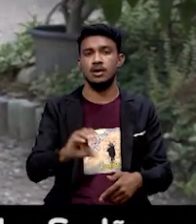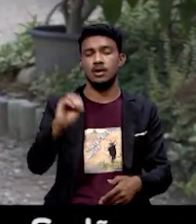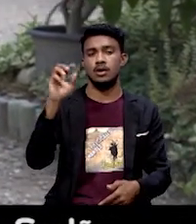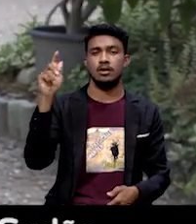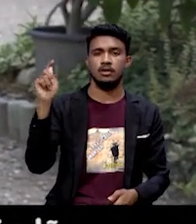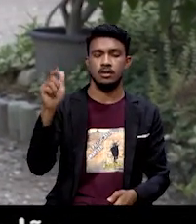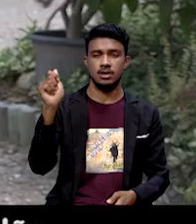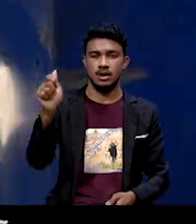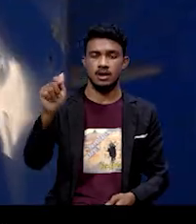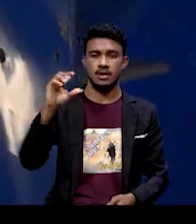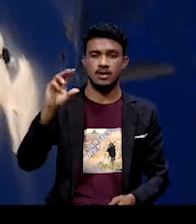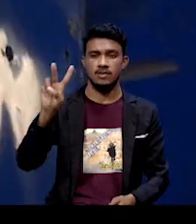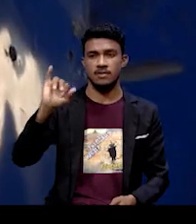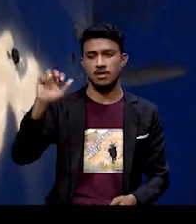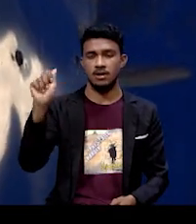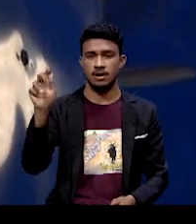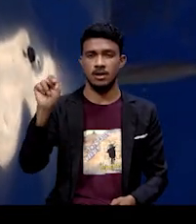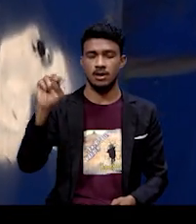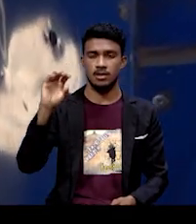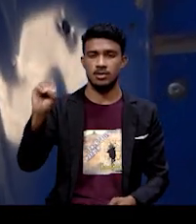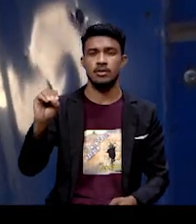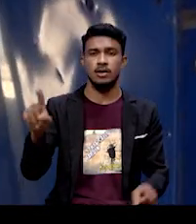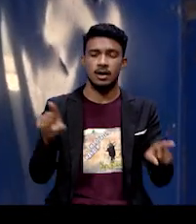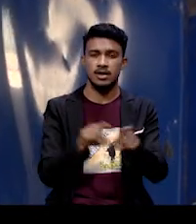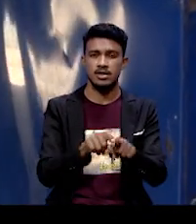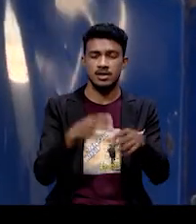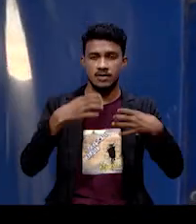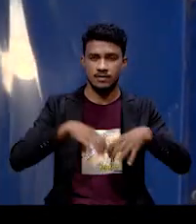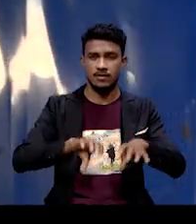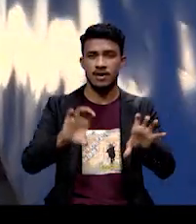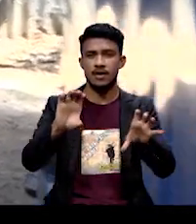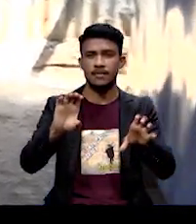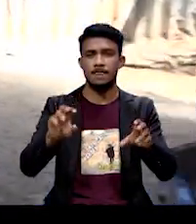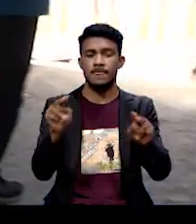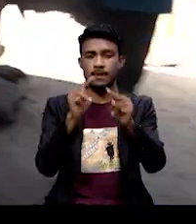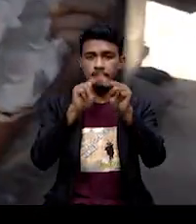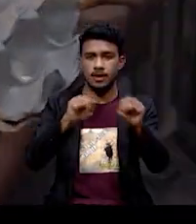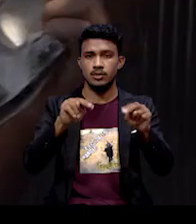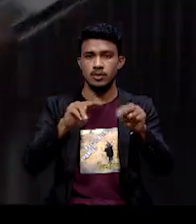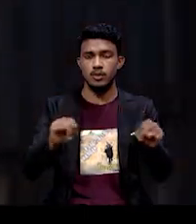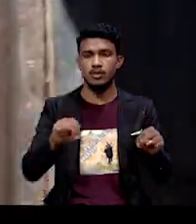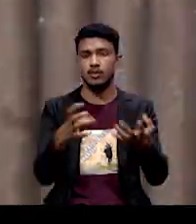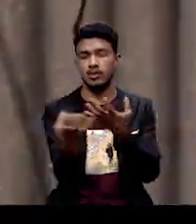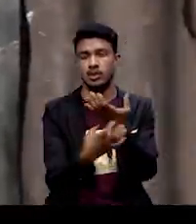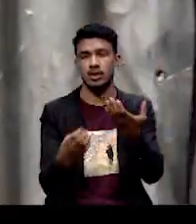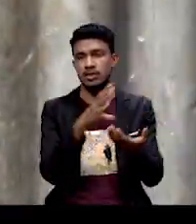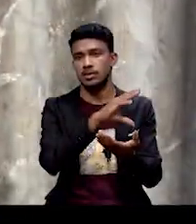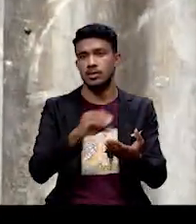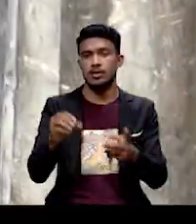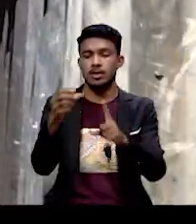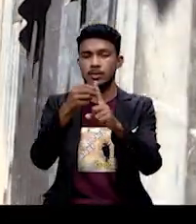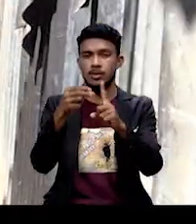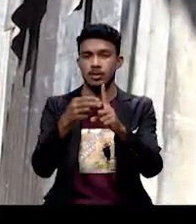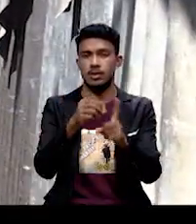kolega sira halu negosiu ki hanesang faang manutolung daang pentolang sabraka no